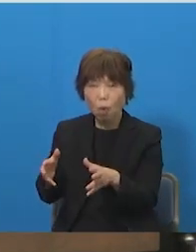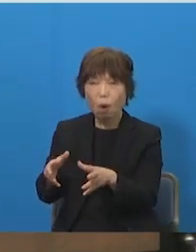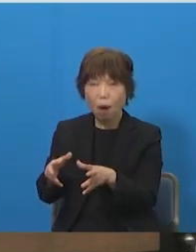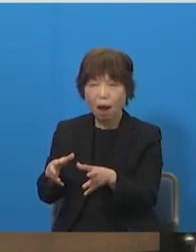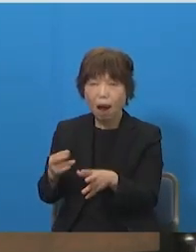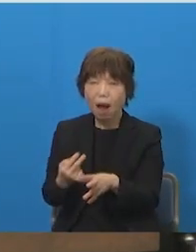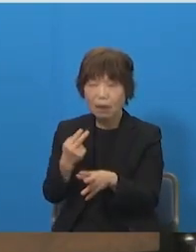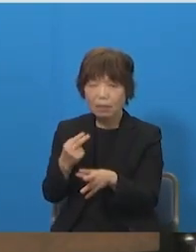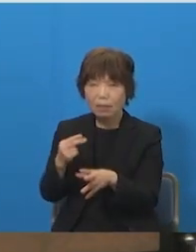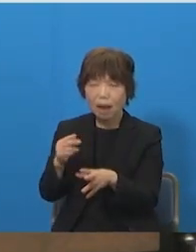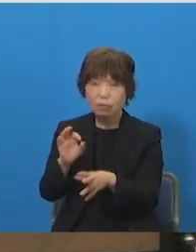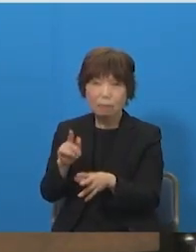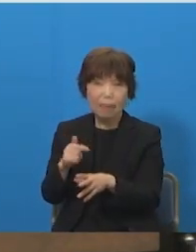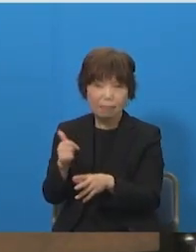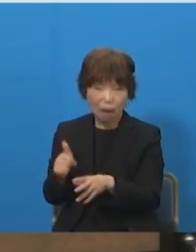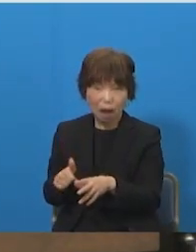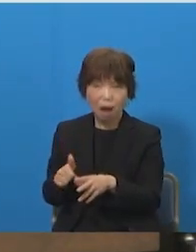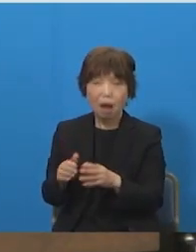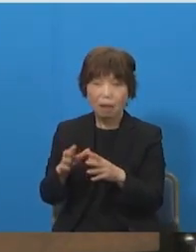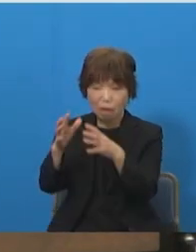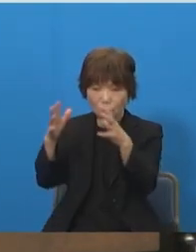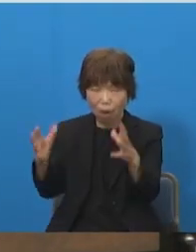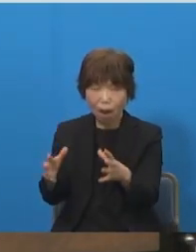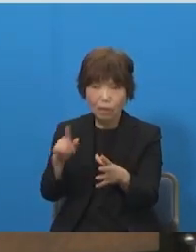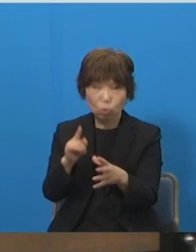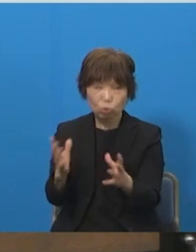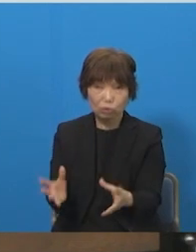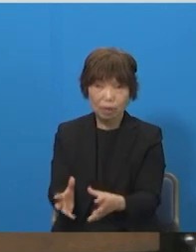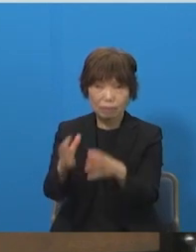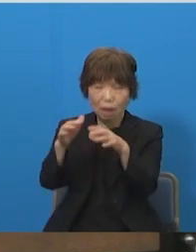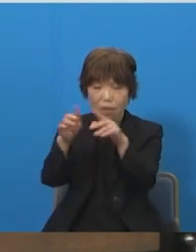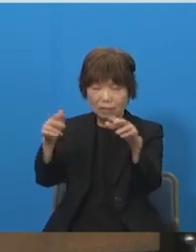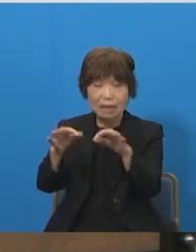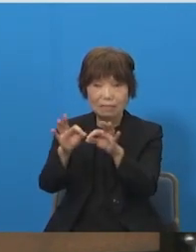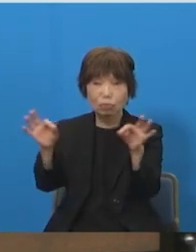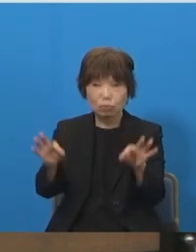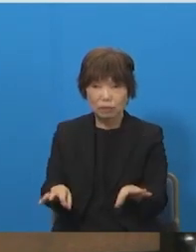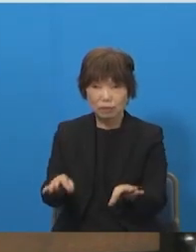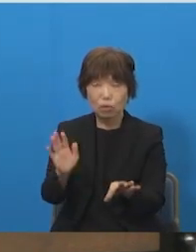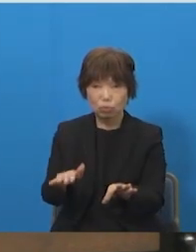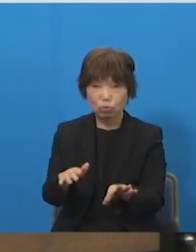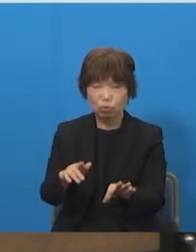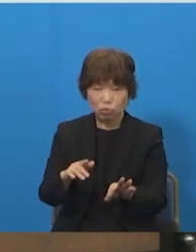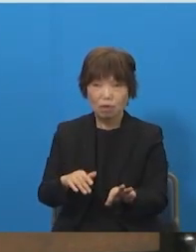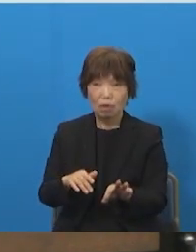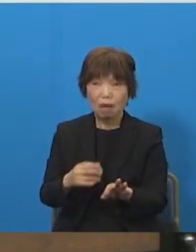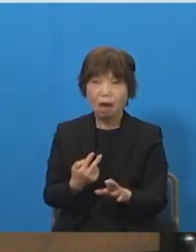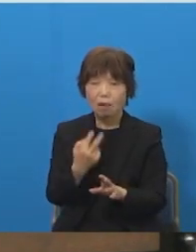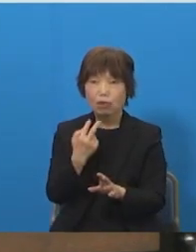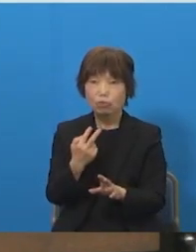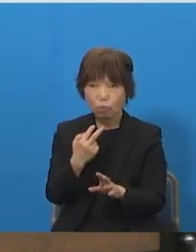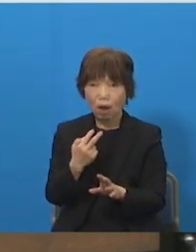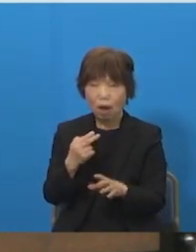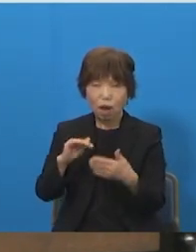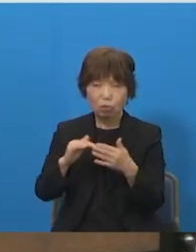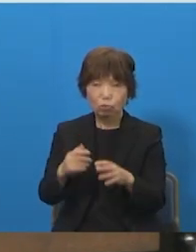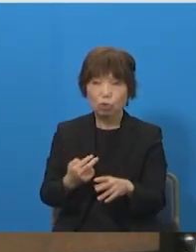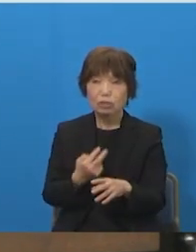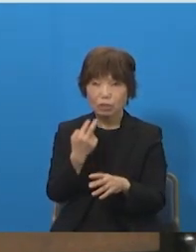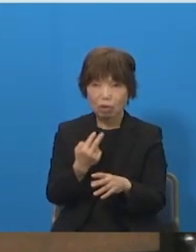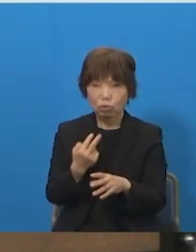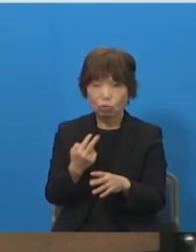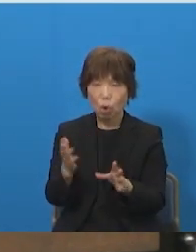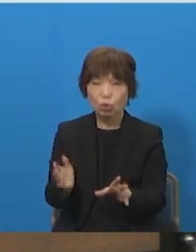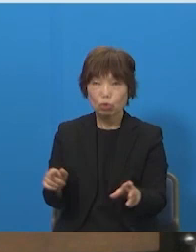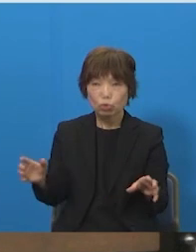ーター、調整器、ガス栓等が一体となった設備です。LP ガスは都市ガスなどの集団供給エネ